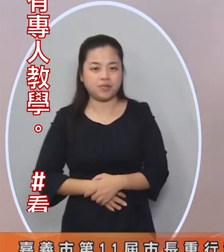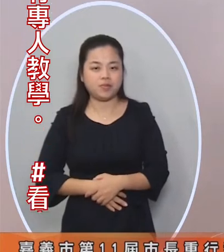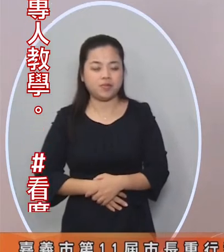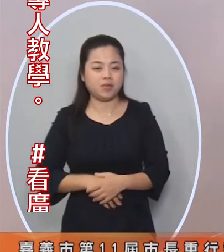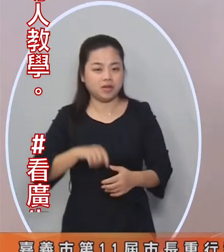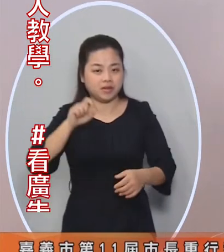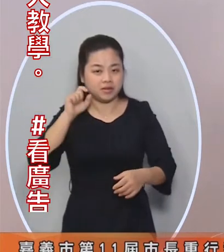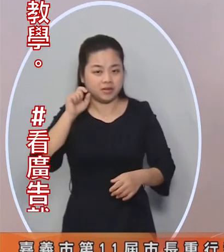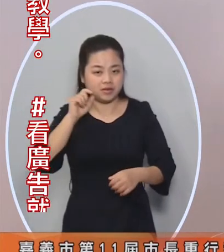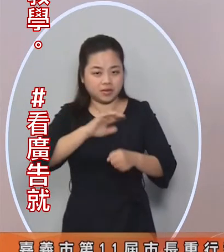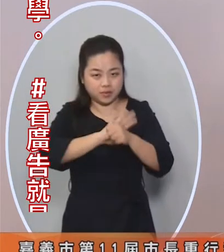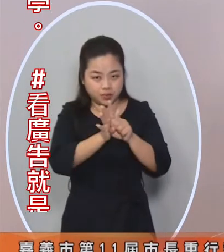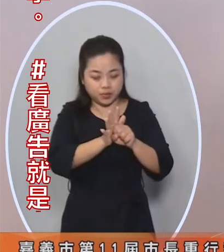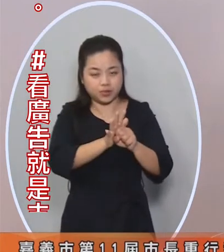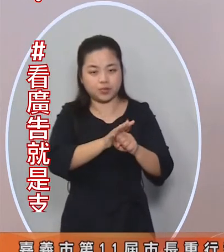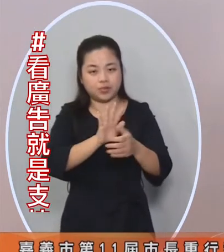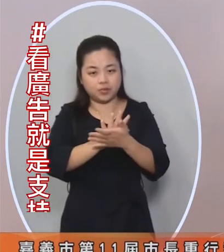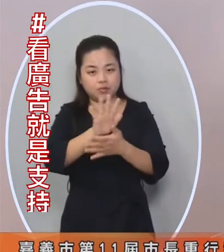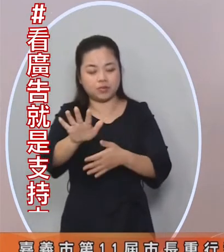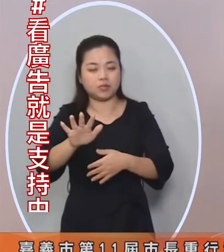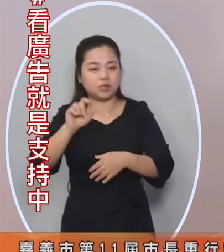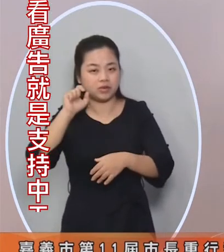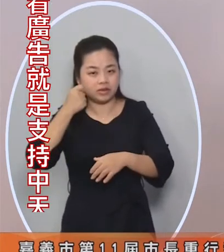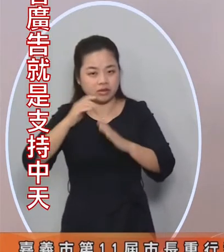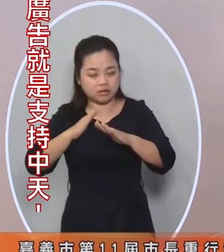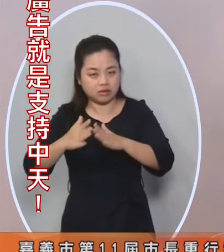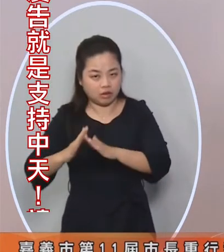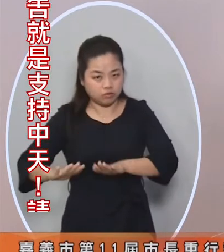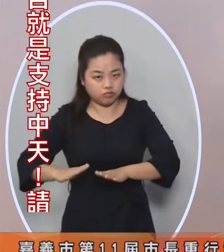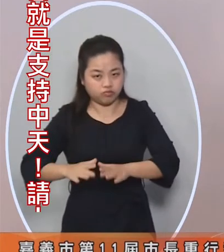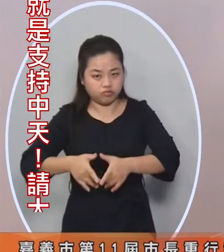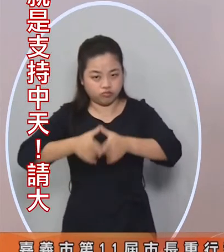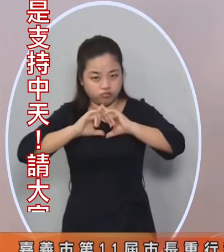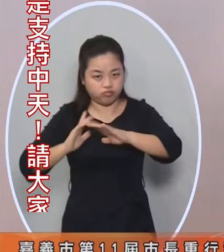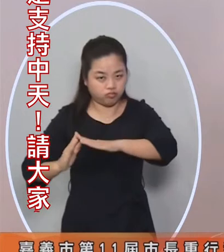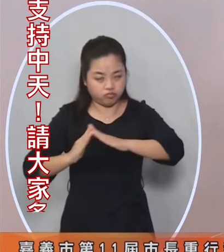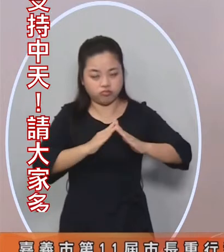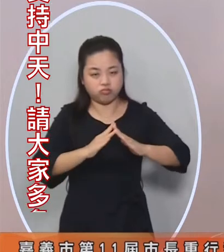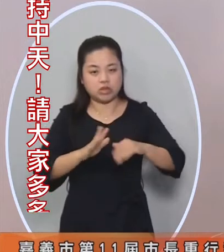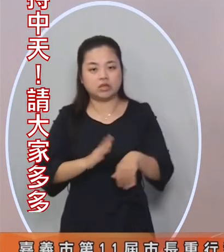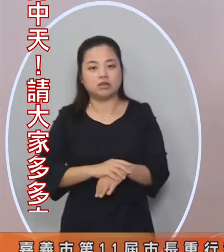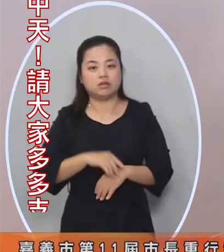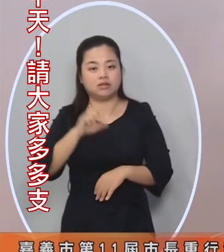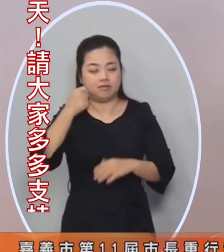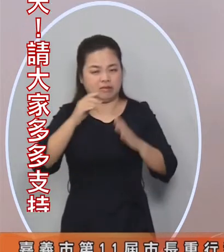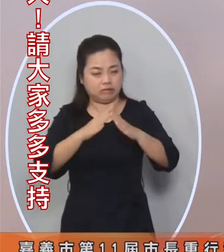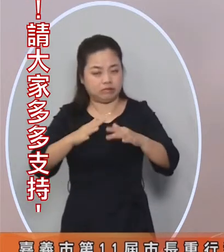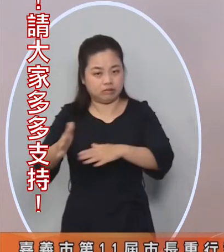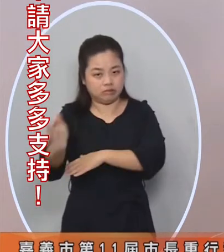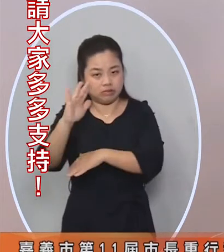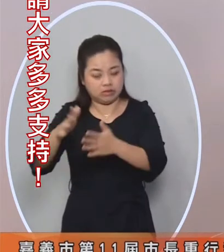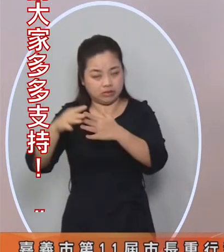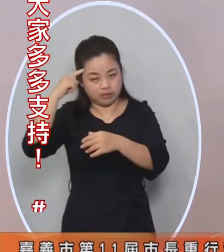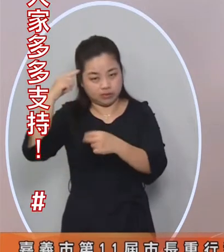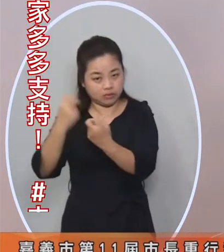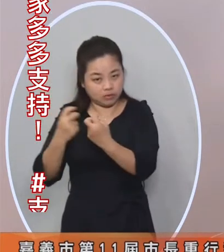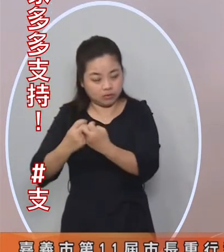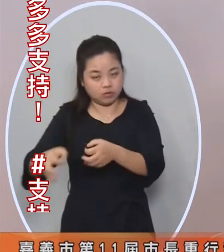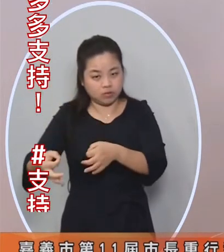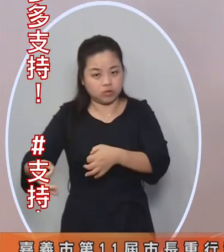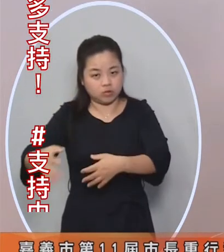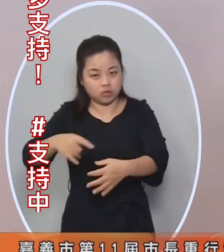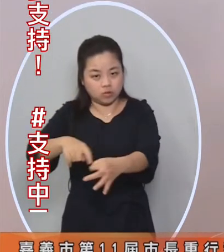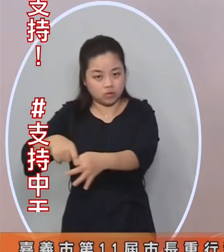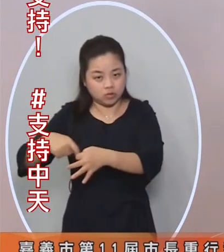市的经济正急需复苏。市政府除了要想办法为市民开源以外，也要帮家长们节